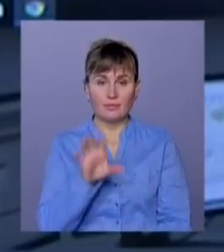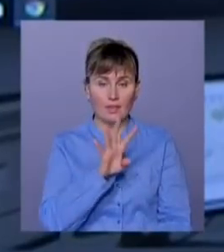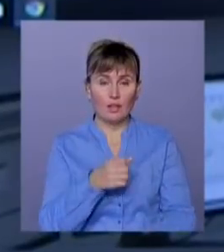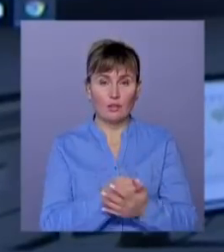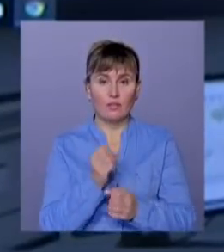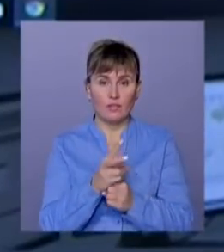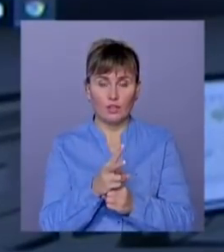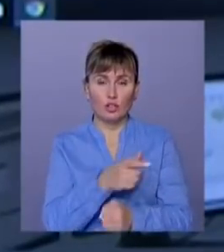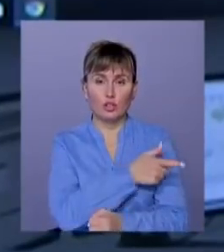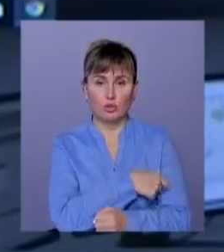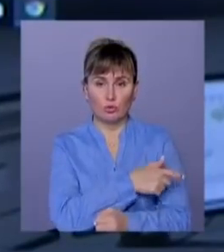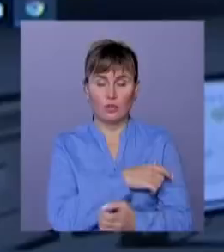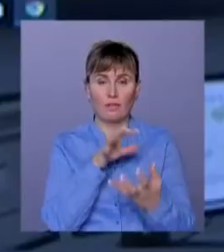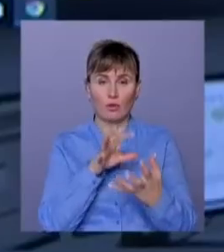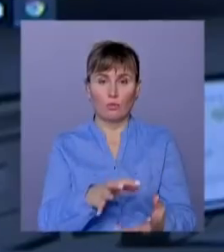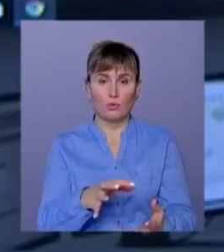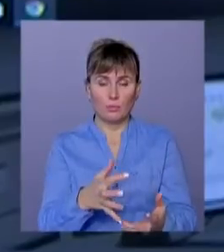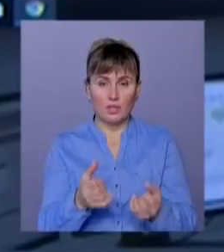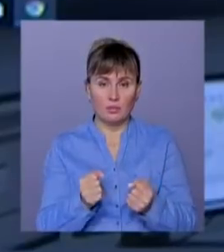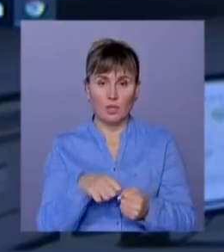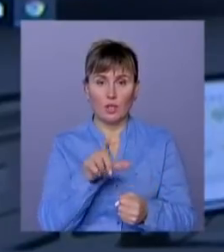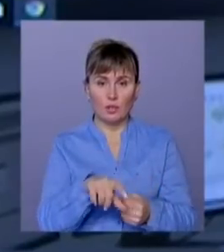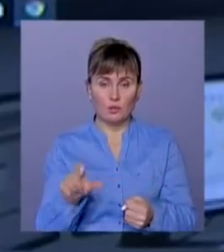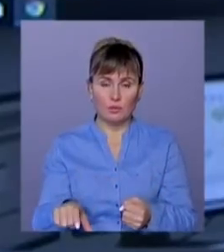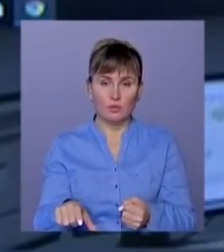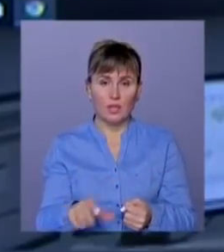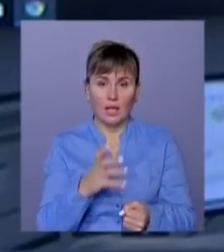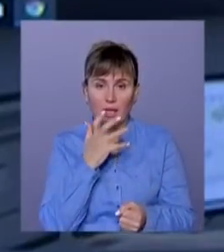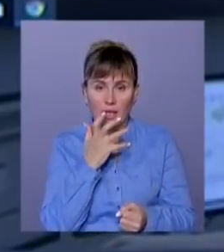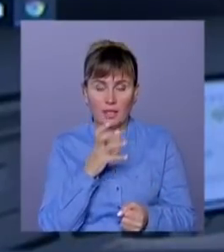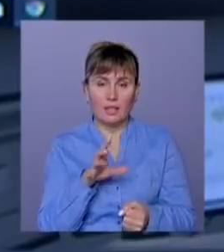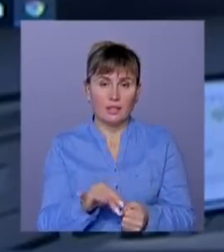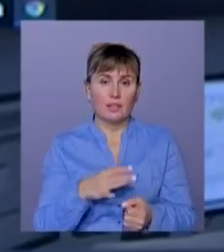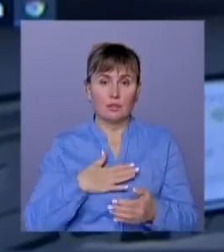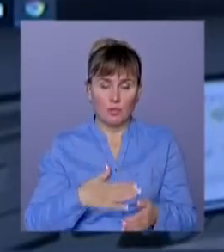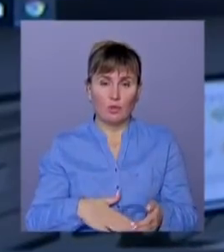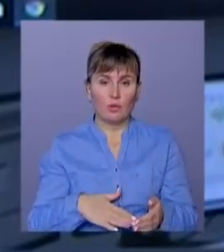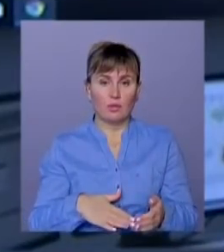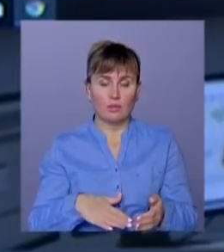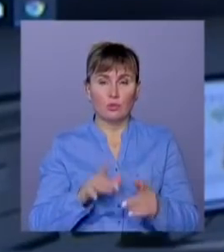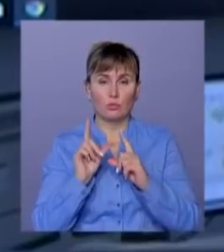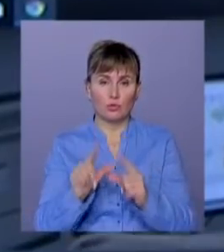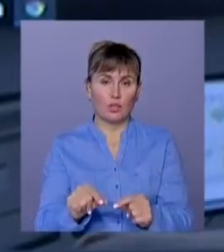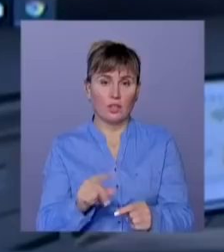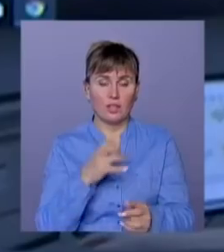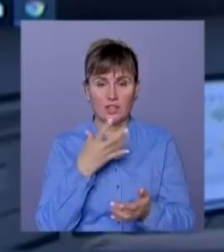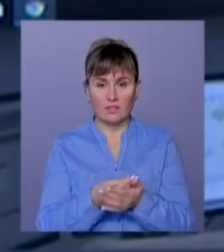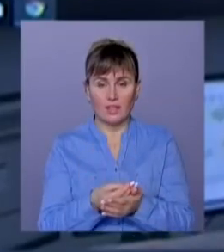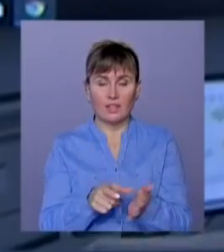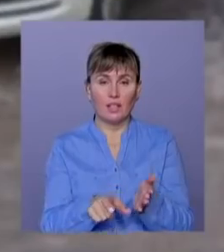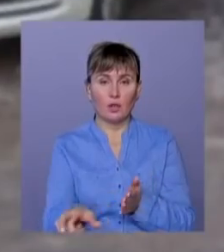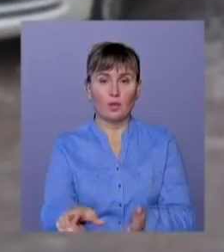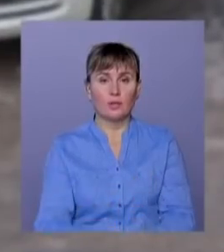часов дежурные автобусы принимали пассажиров, то есть там грелись они и спокойно уезжали потом на своих